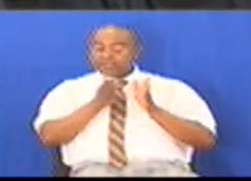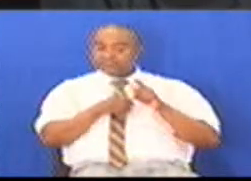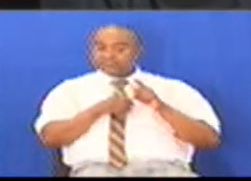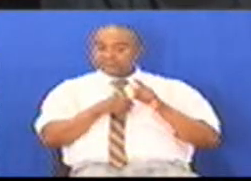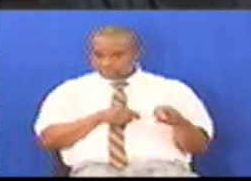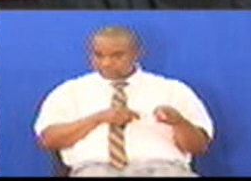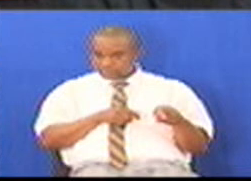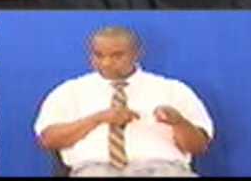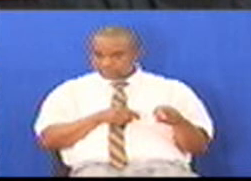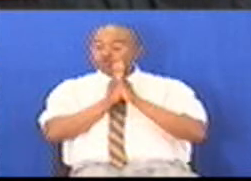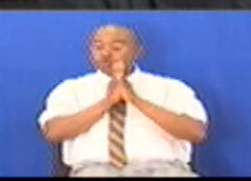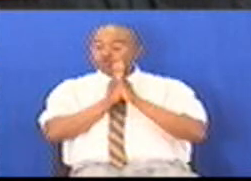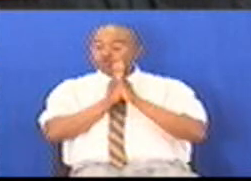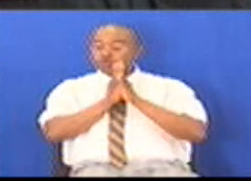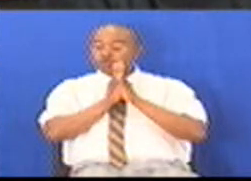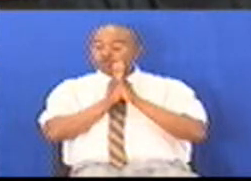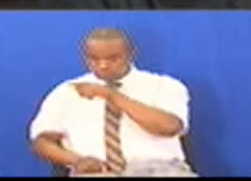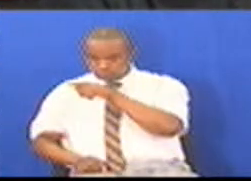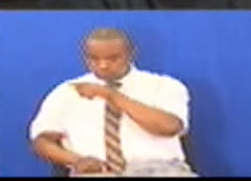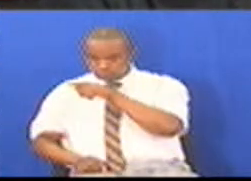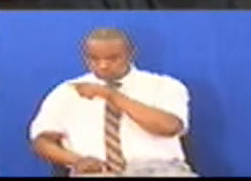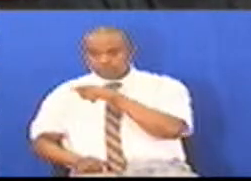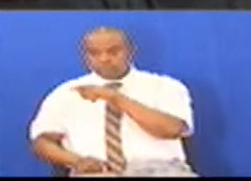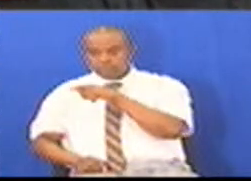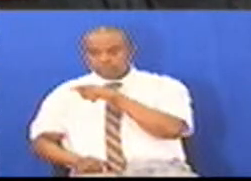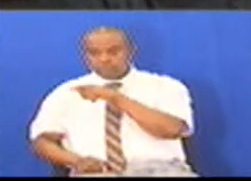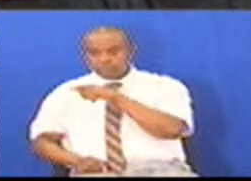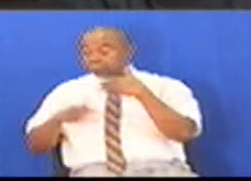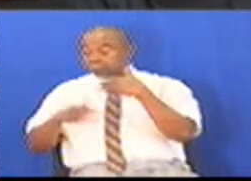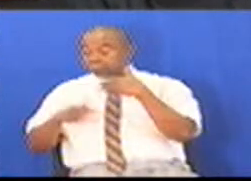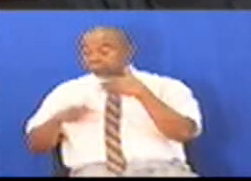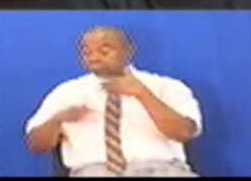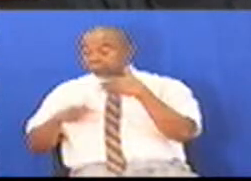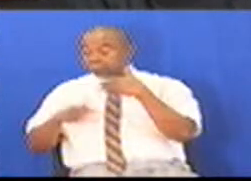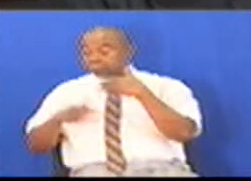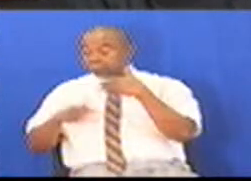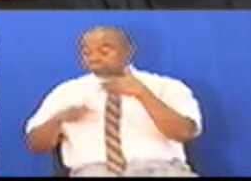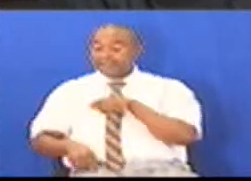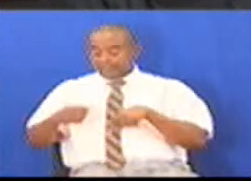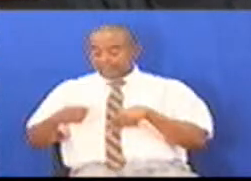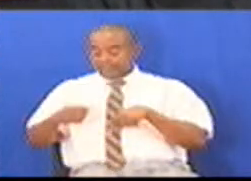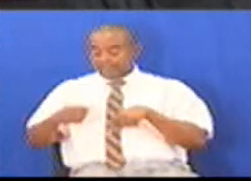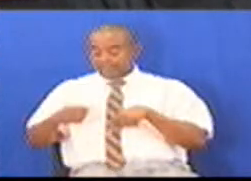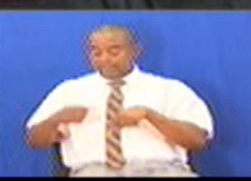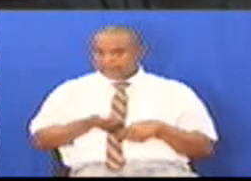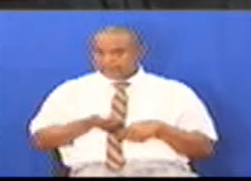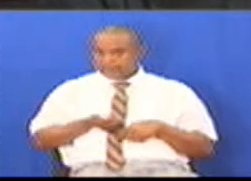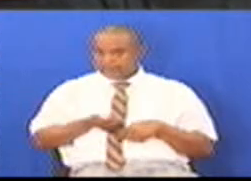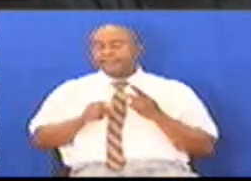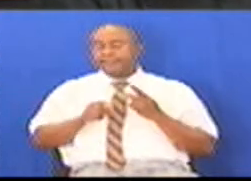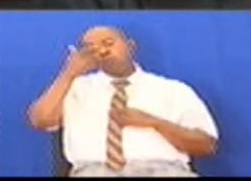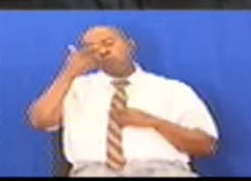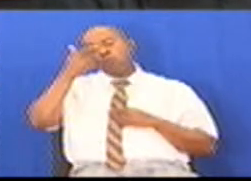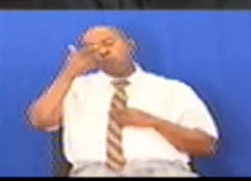tena kukushukuru wewe kwa kunipa fursa mimi binafsi na kuniamini